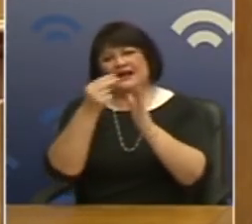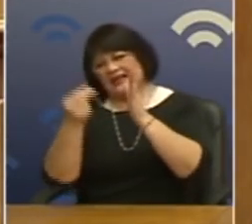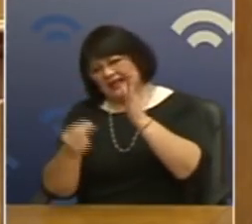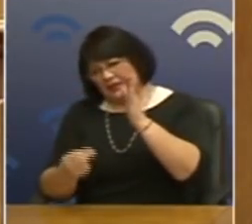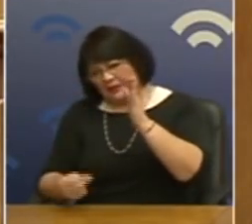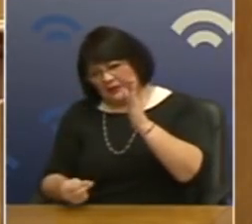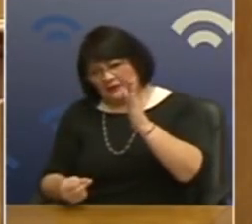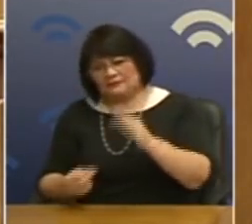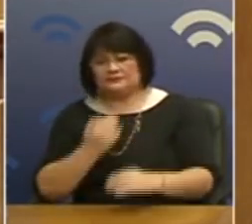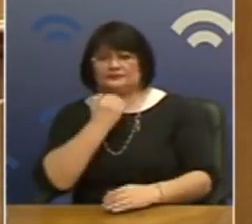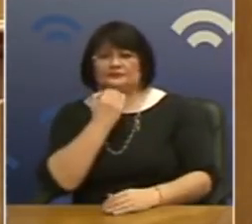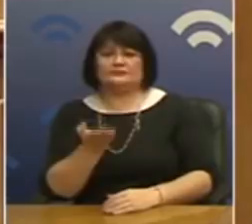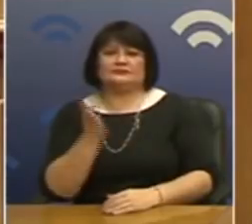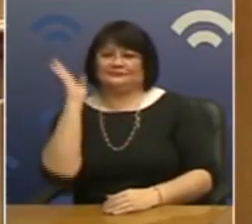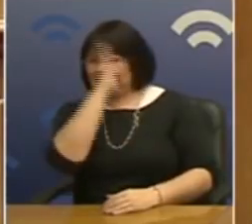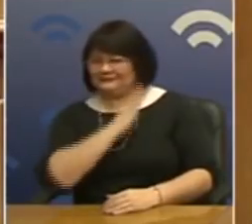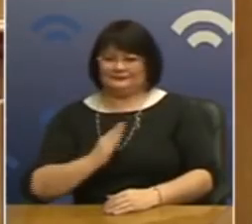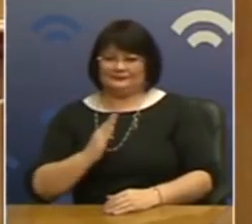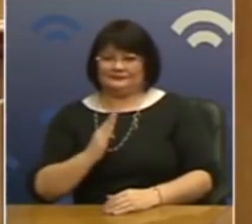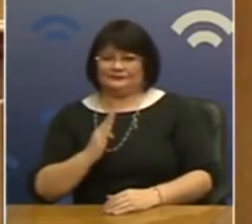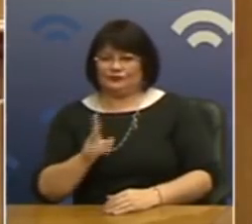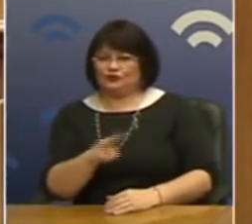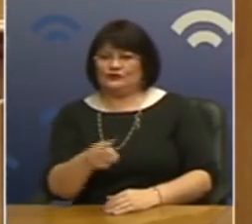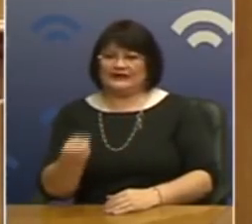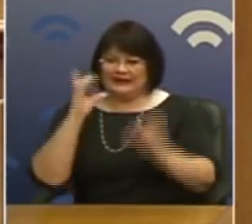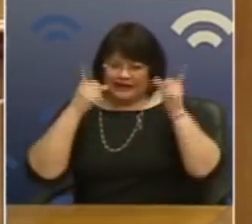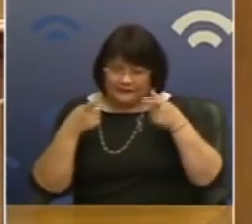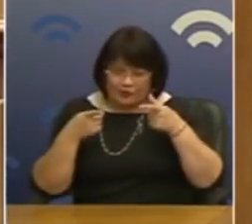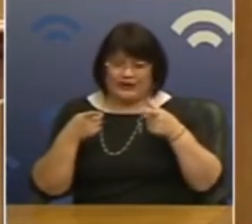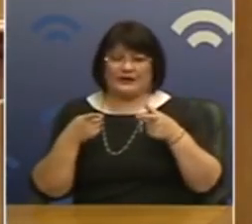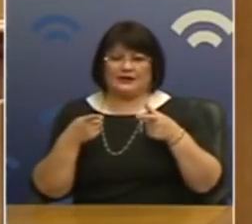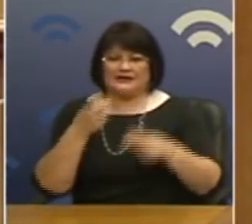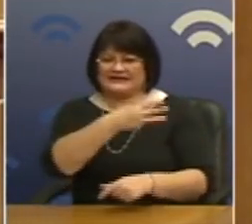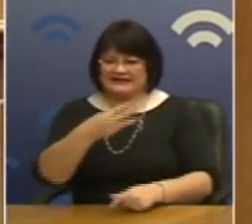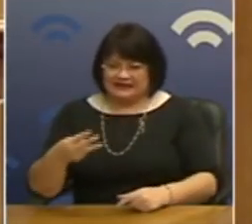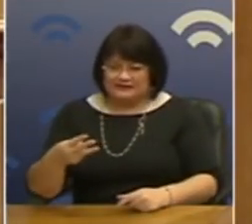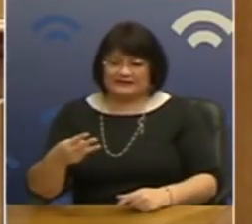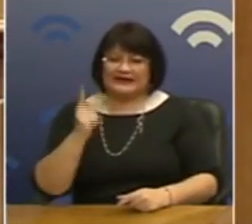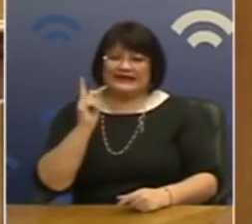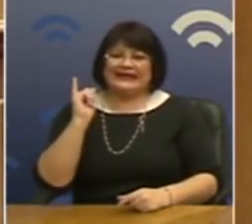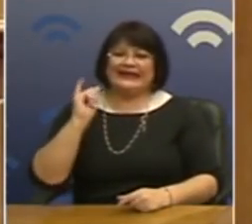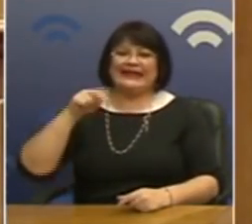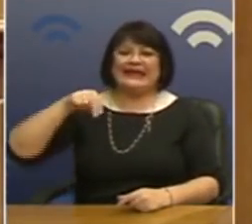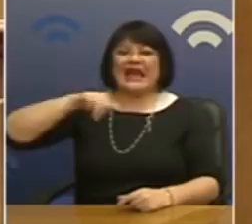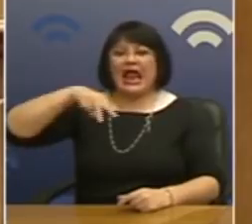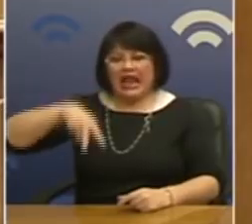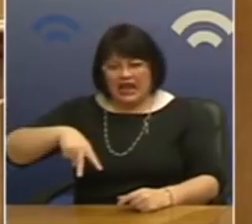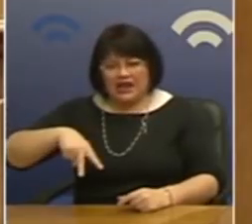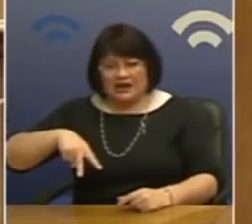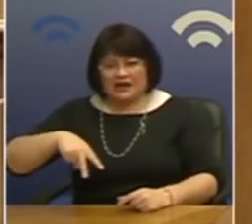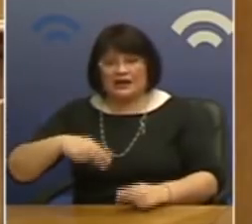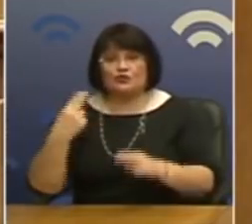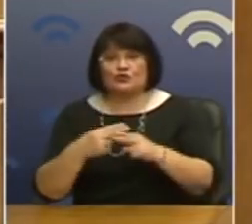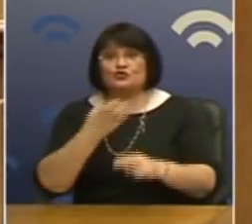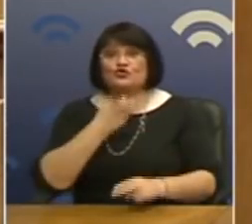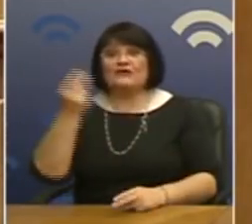δεν μπορούν να κρύψουν τις συγκλήσεις της Νέας Δημοκρατίας, του ΣΥΡΙΖΑ, του ΚΙΝΑΛ, σε μια σειρά